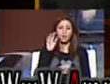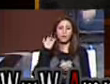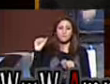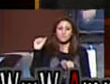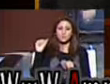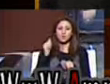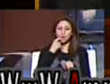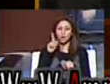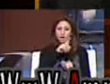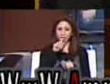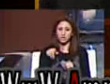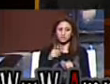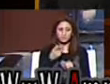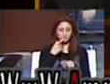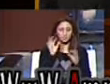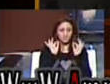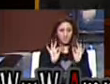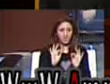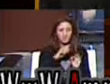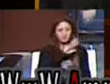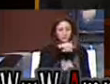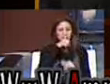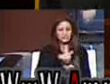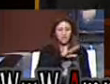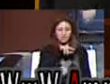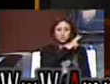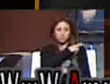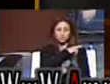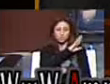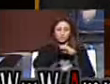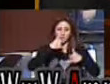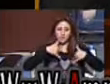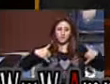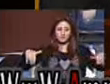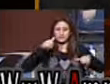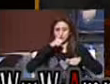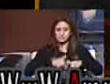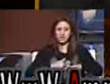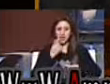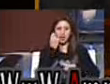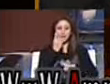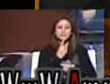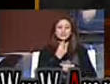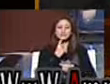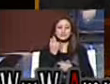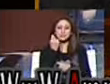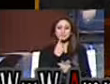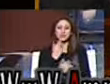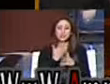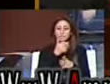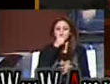يعبروا ويردوا على الإهانة بطريقة حضارية جدا، إن هم يوقفوا وقفة صامتة 5 دقائق